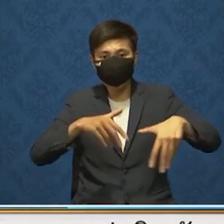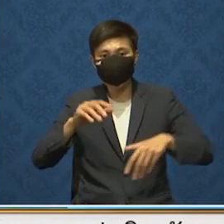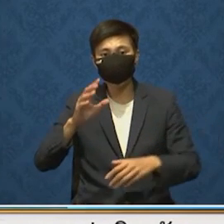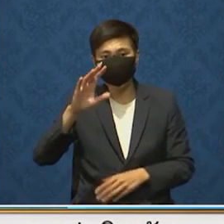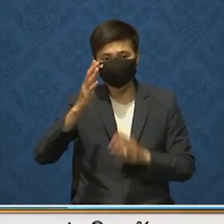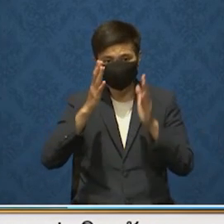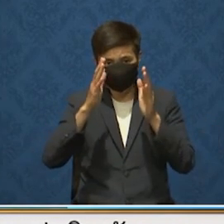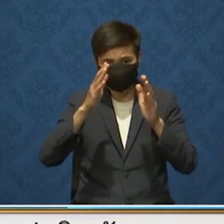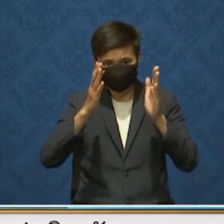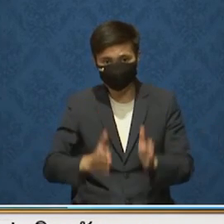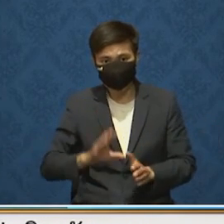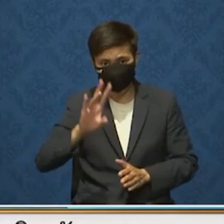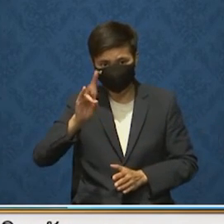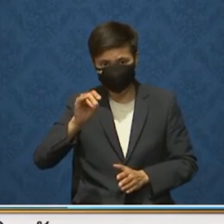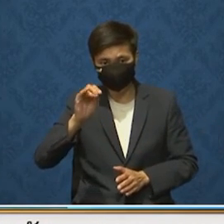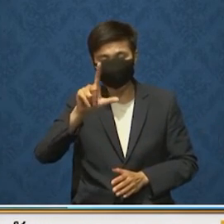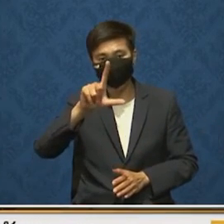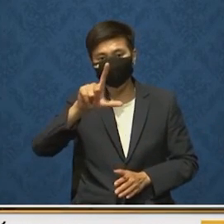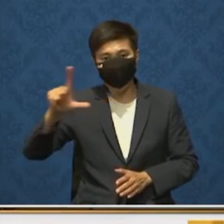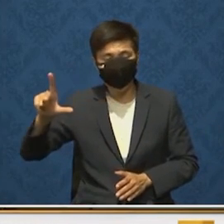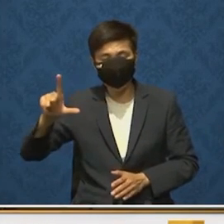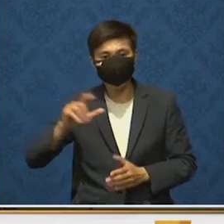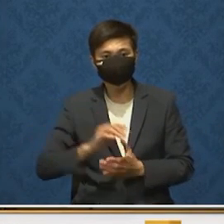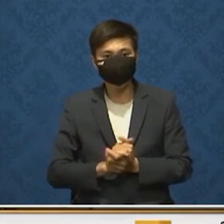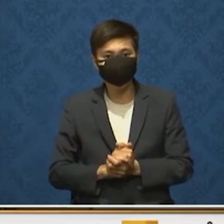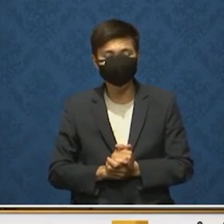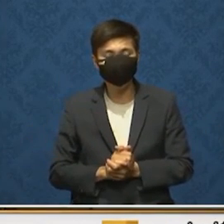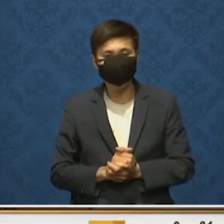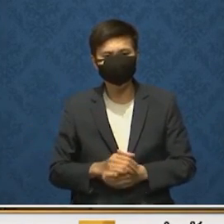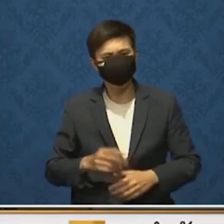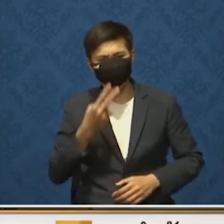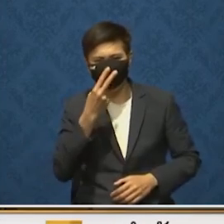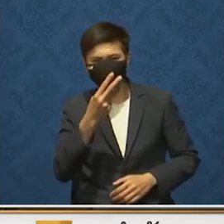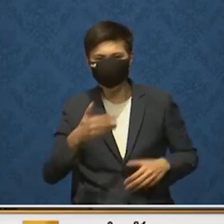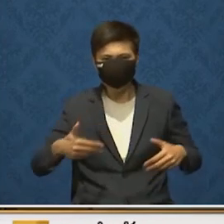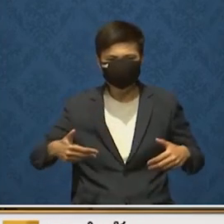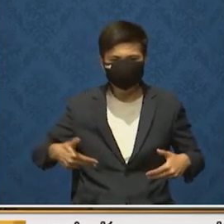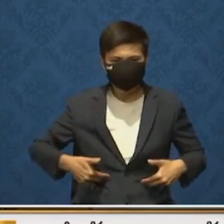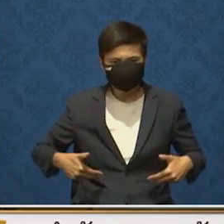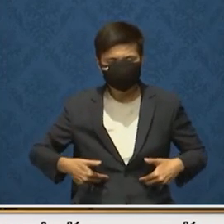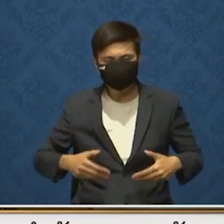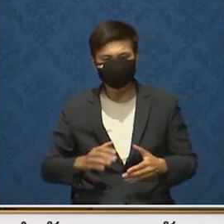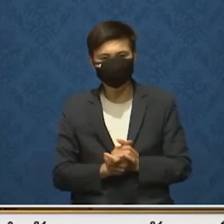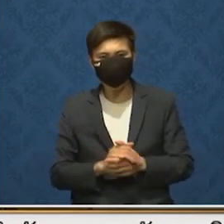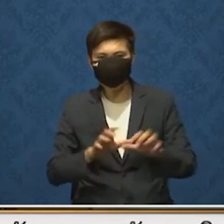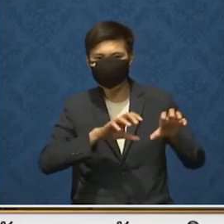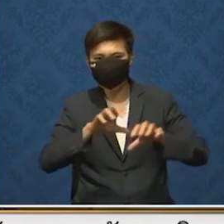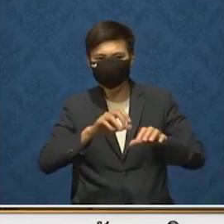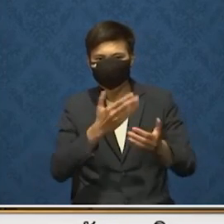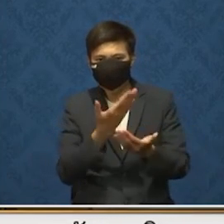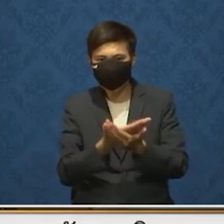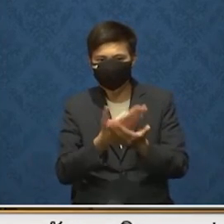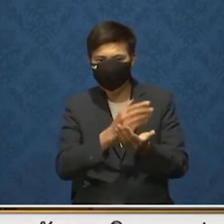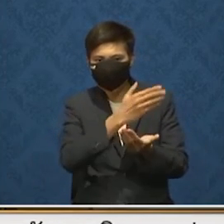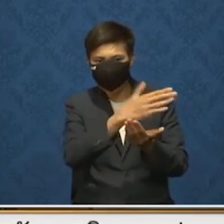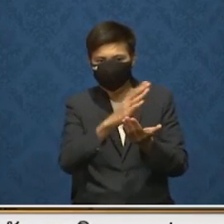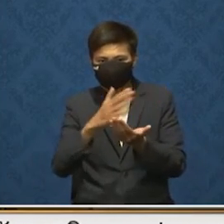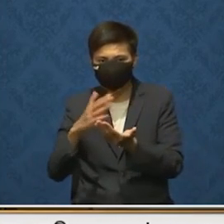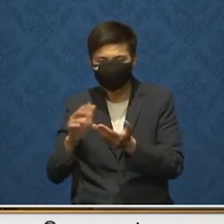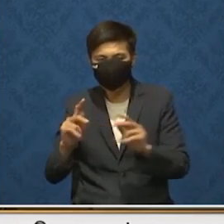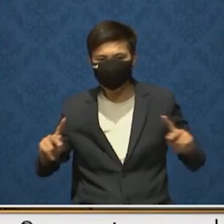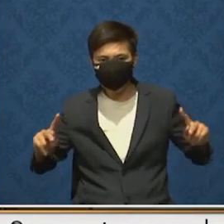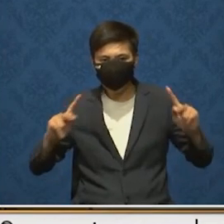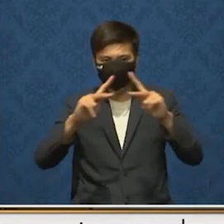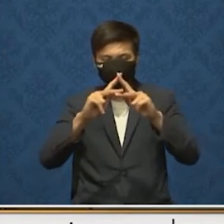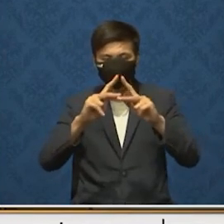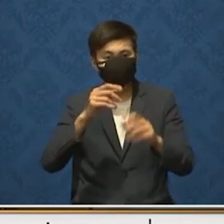isไอ้กระสวงทไมมงานทำอนะเอา